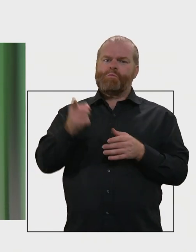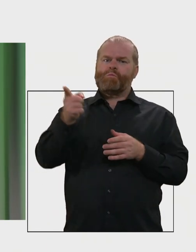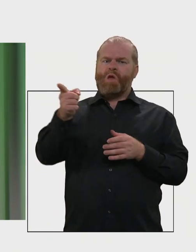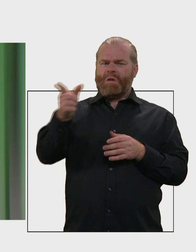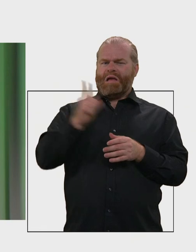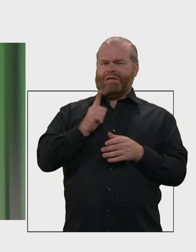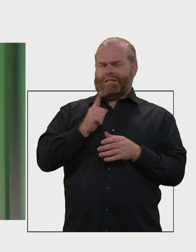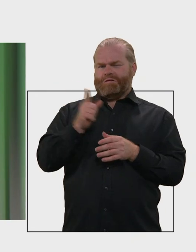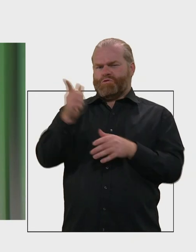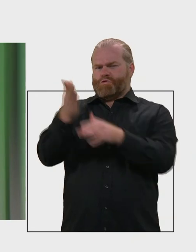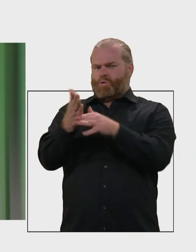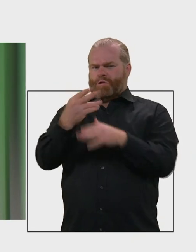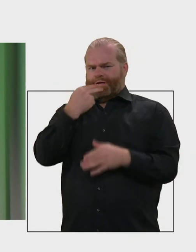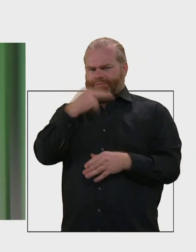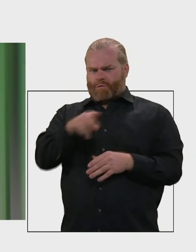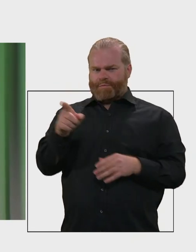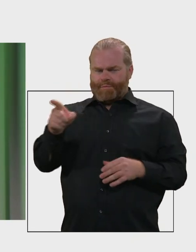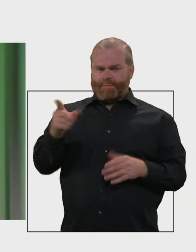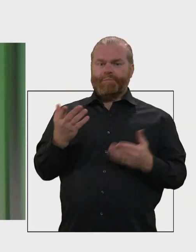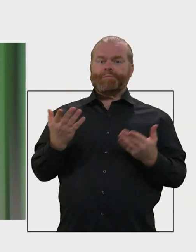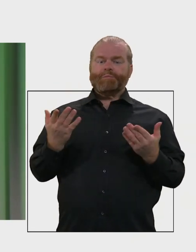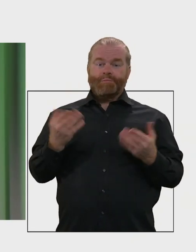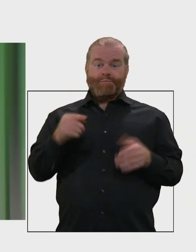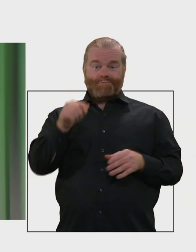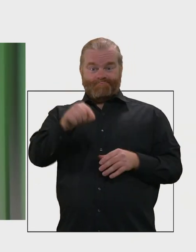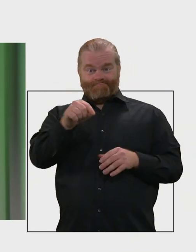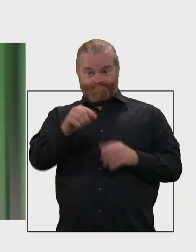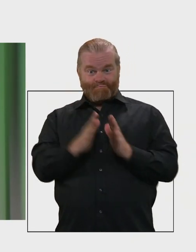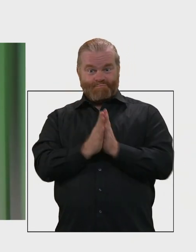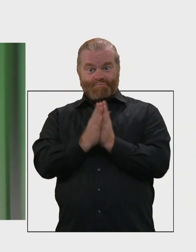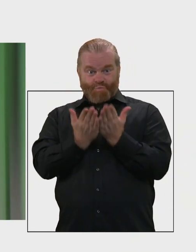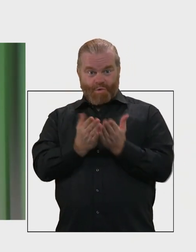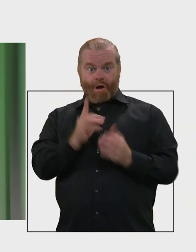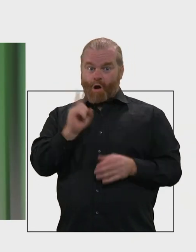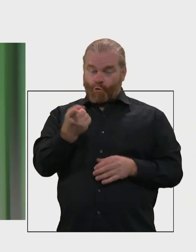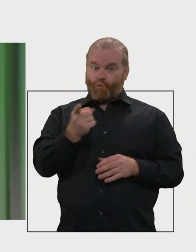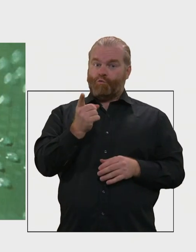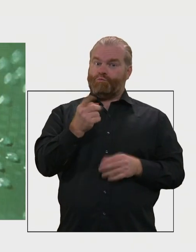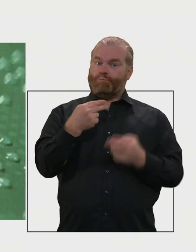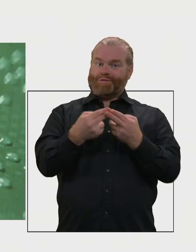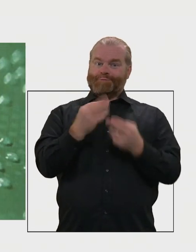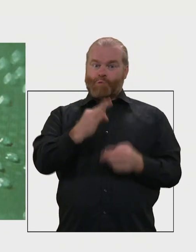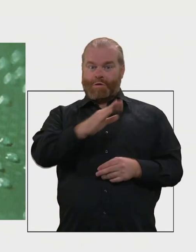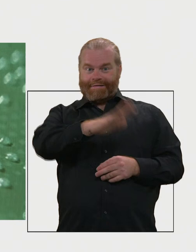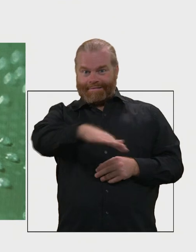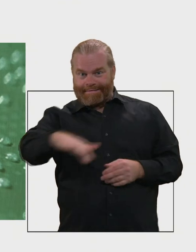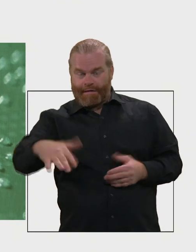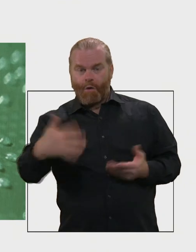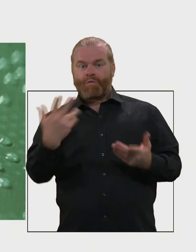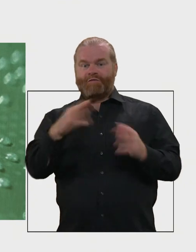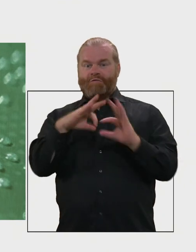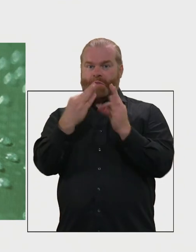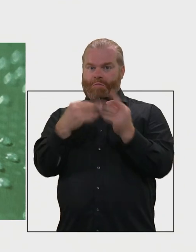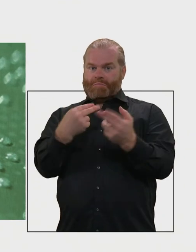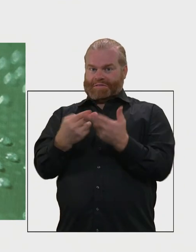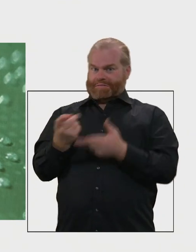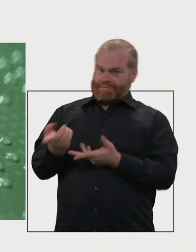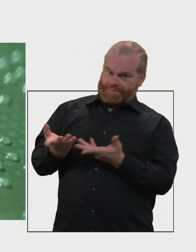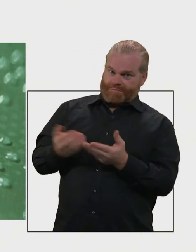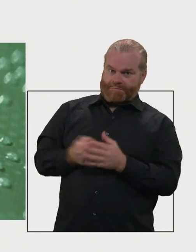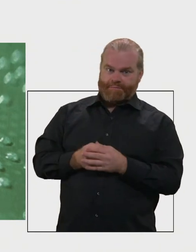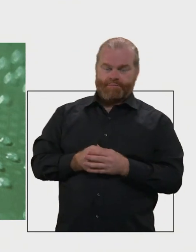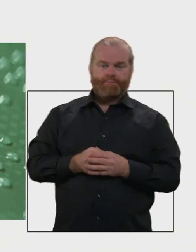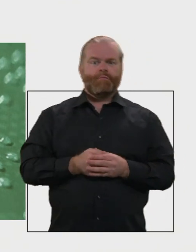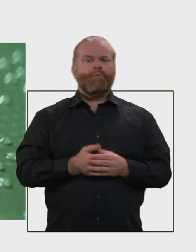dazugekommen ist. Ist das Buch auch für Kinder und Familien geeignet? Ich würde sagen, ja. Es